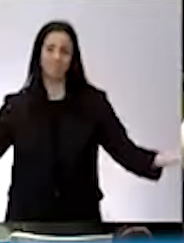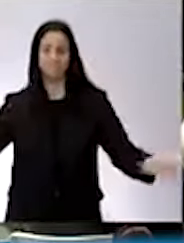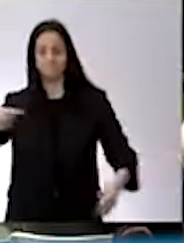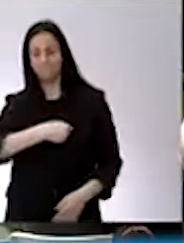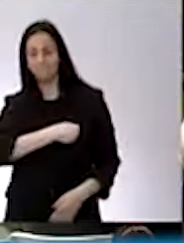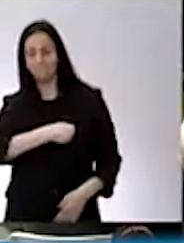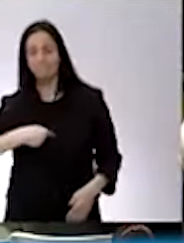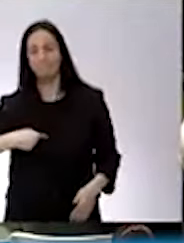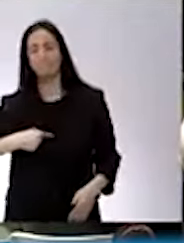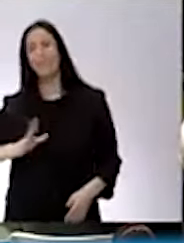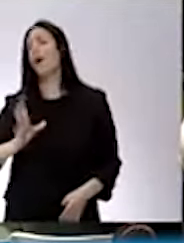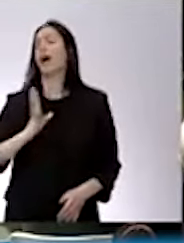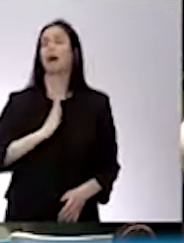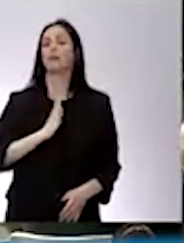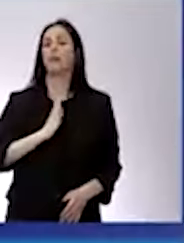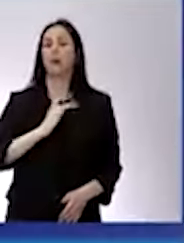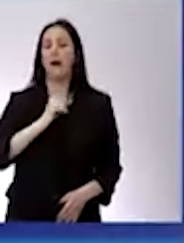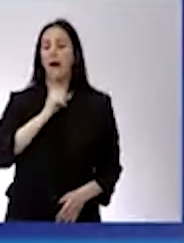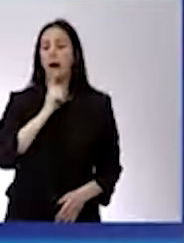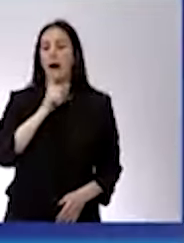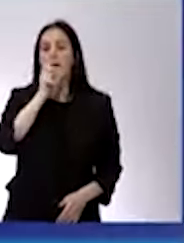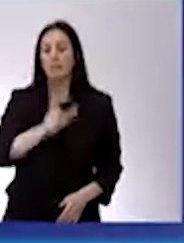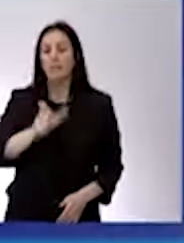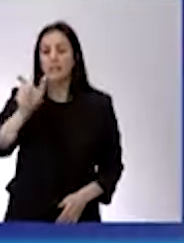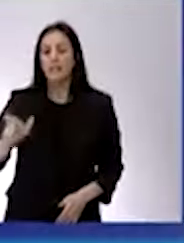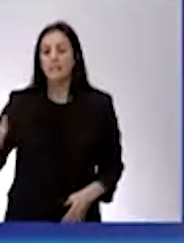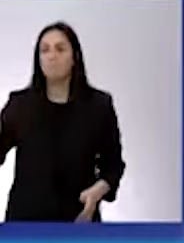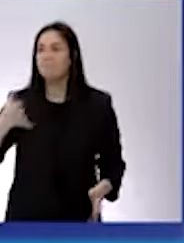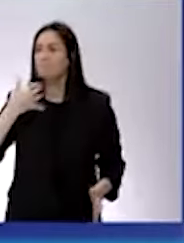Ηγέτες που άφησαν το δικό τους